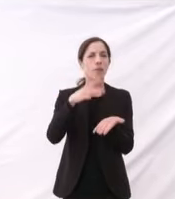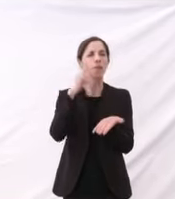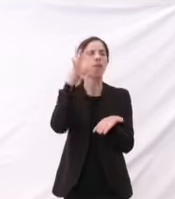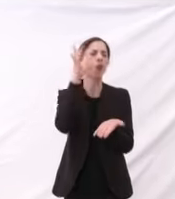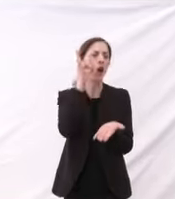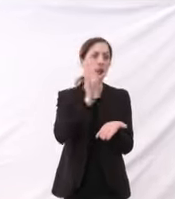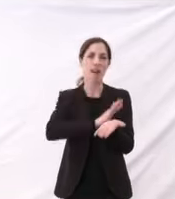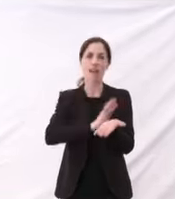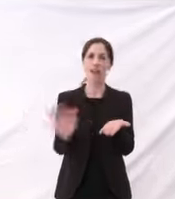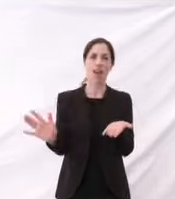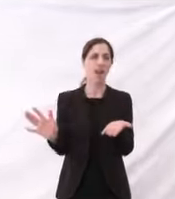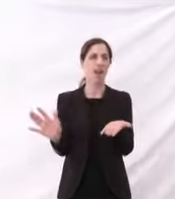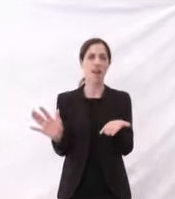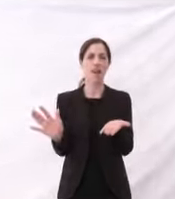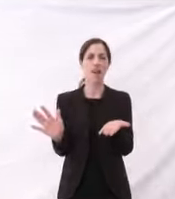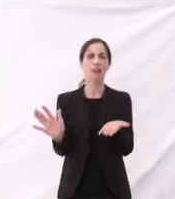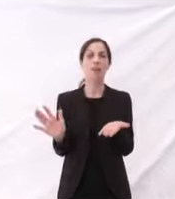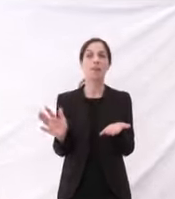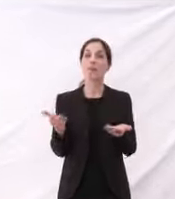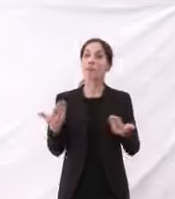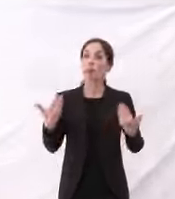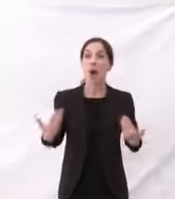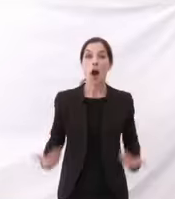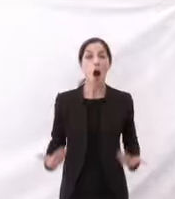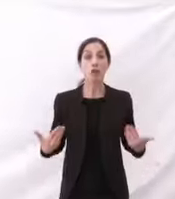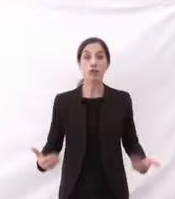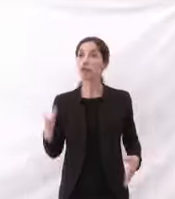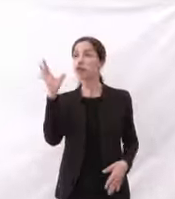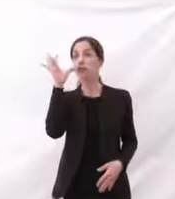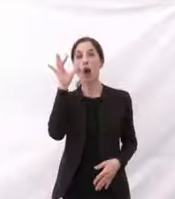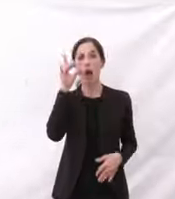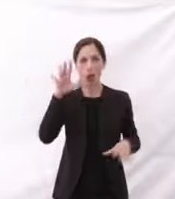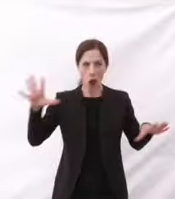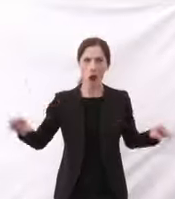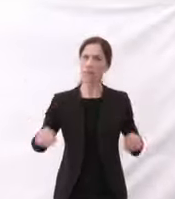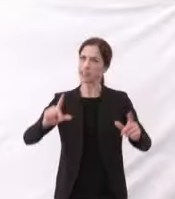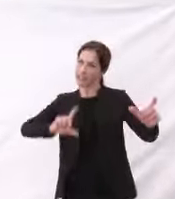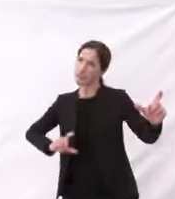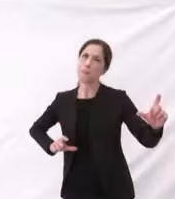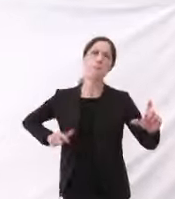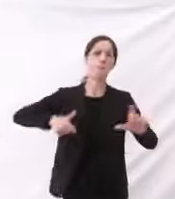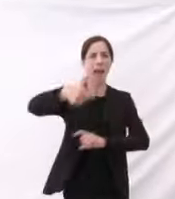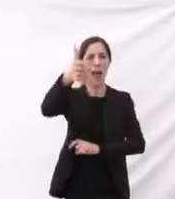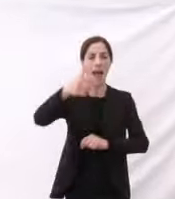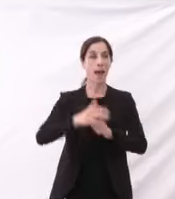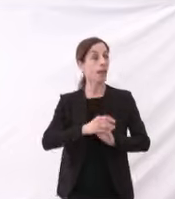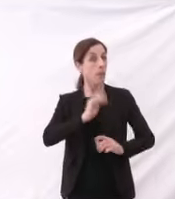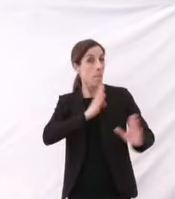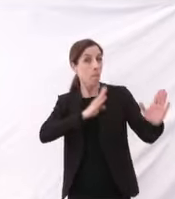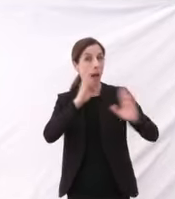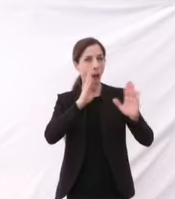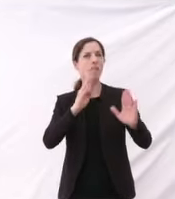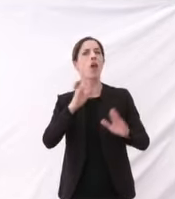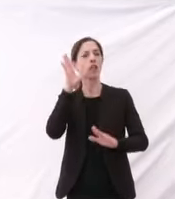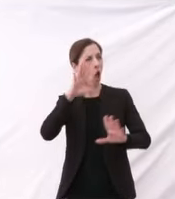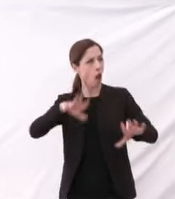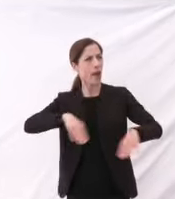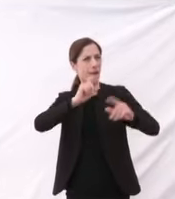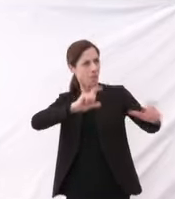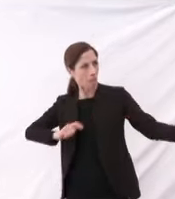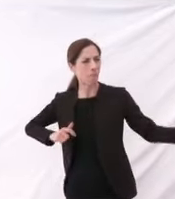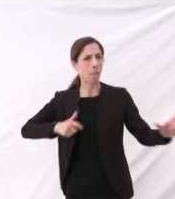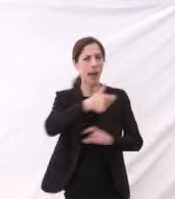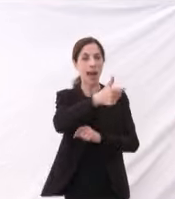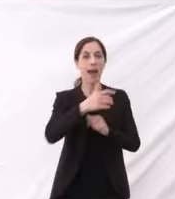le donne oggi si stanno ribellando, alcune di loro alle mafie,